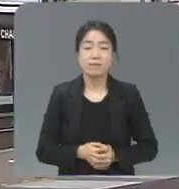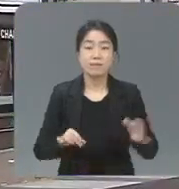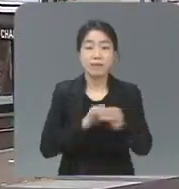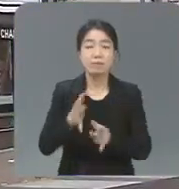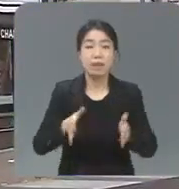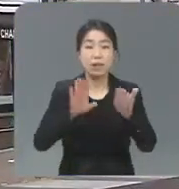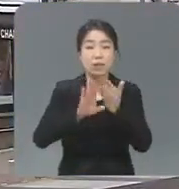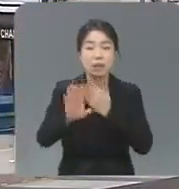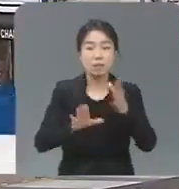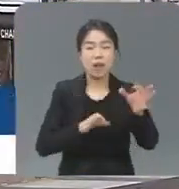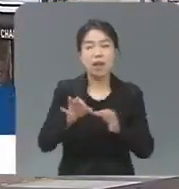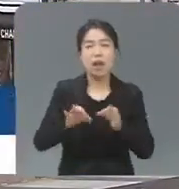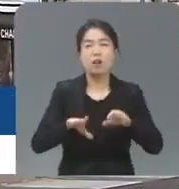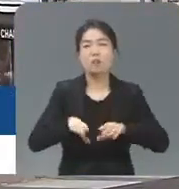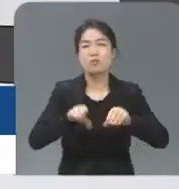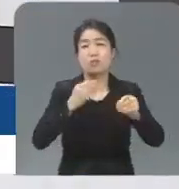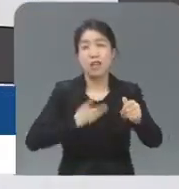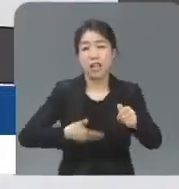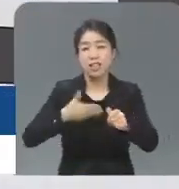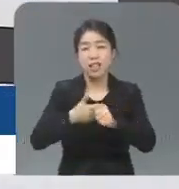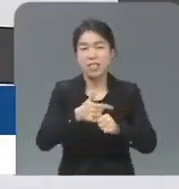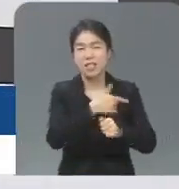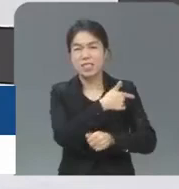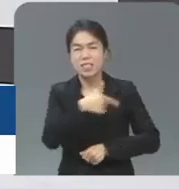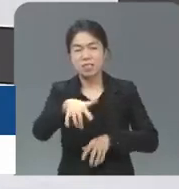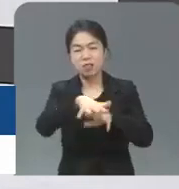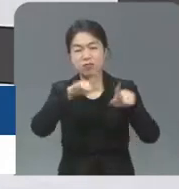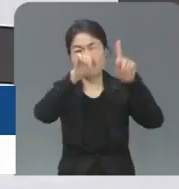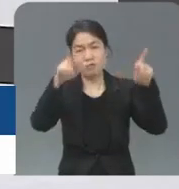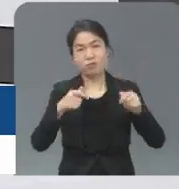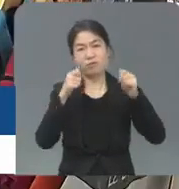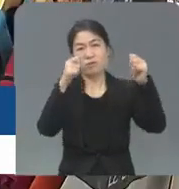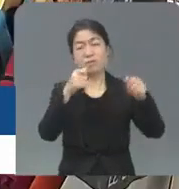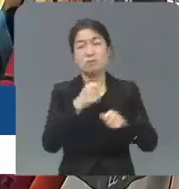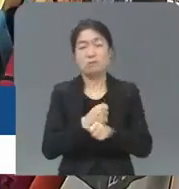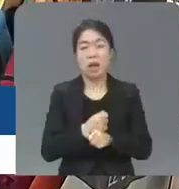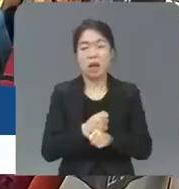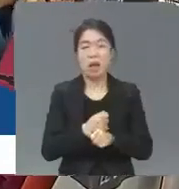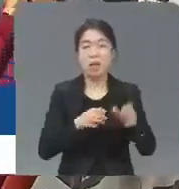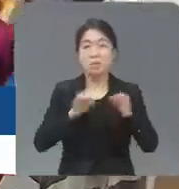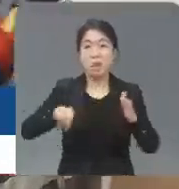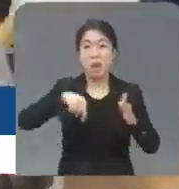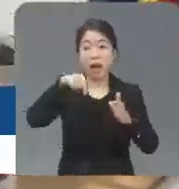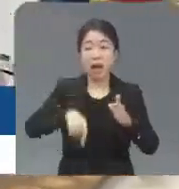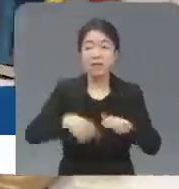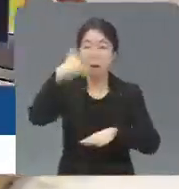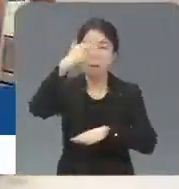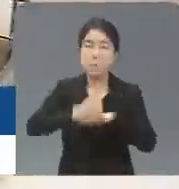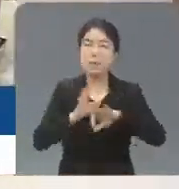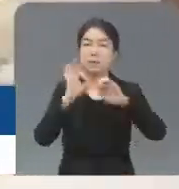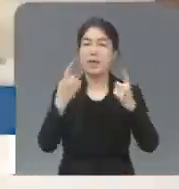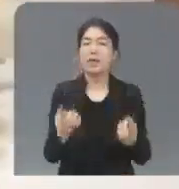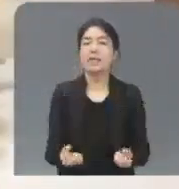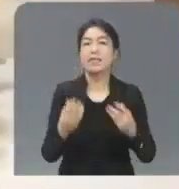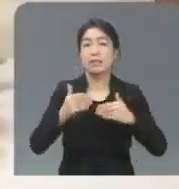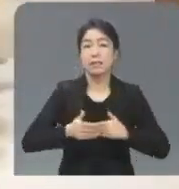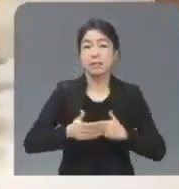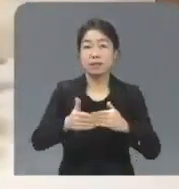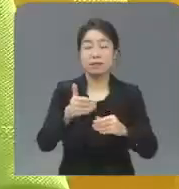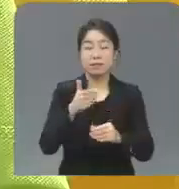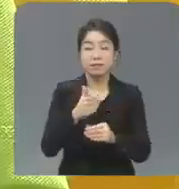백화점 앞에 영업 중단을 알리는 대형 현수막이 나붙었고 매장 내부에선 마지막 할인 행사가